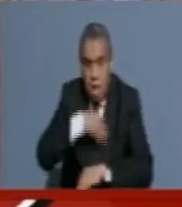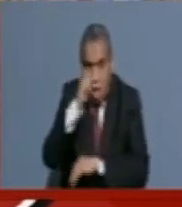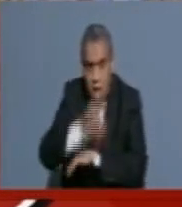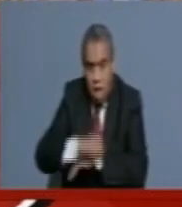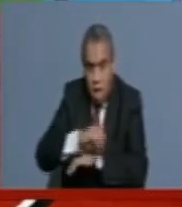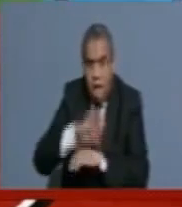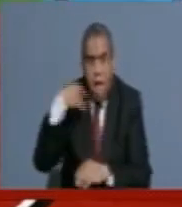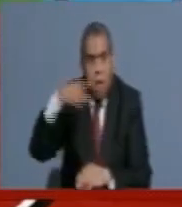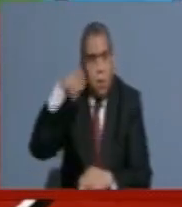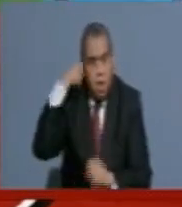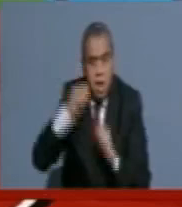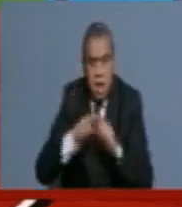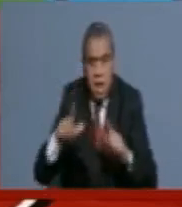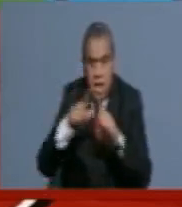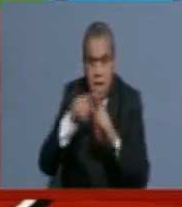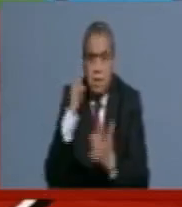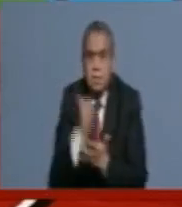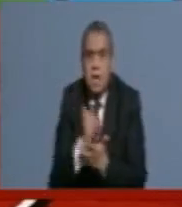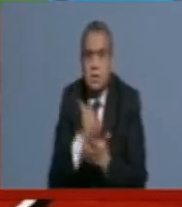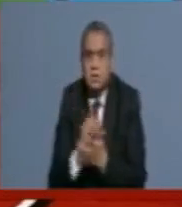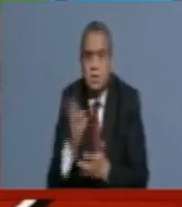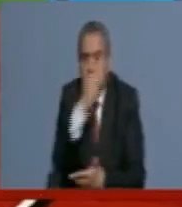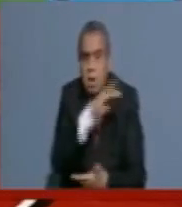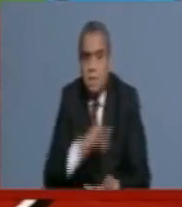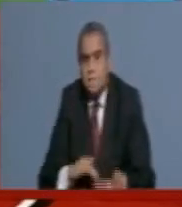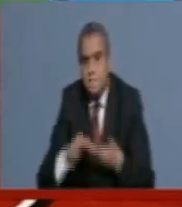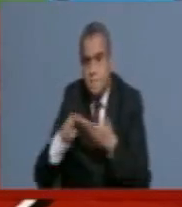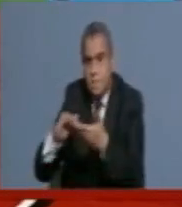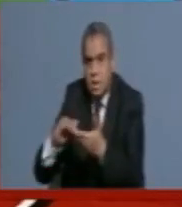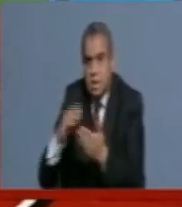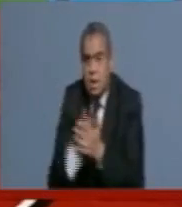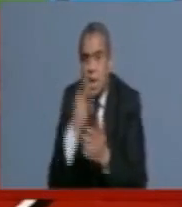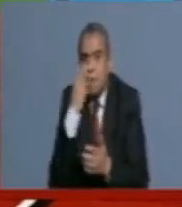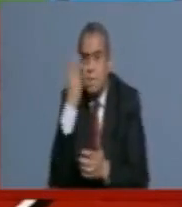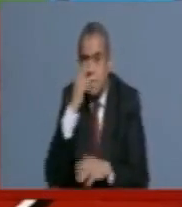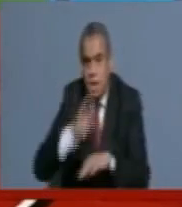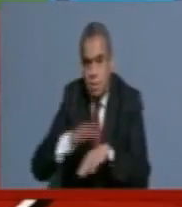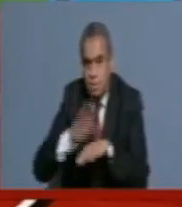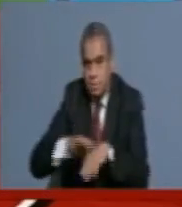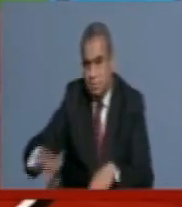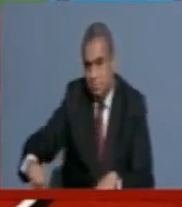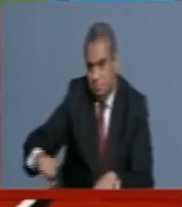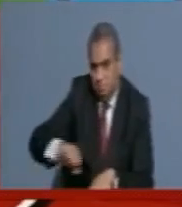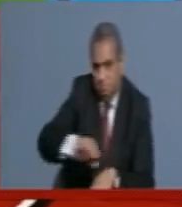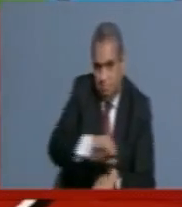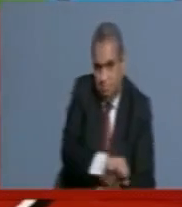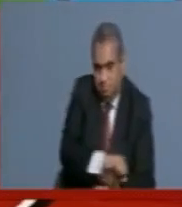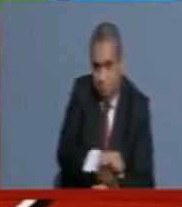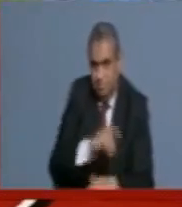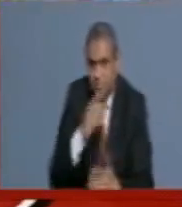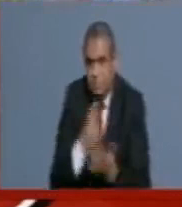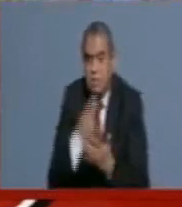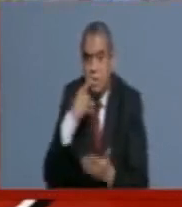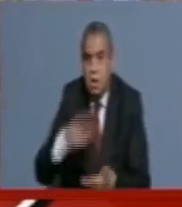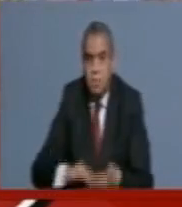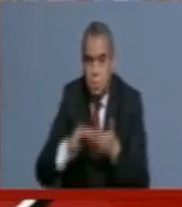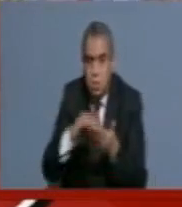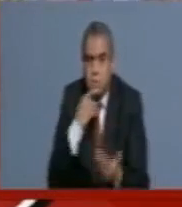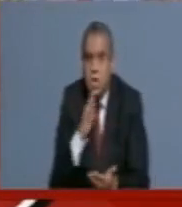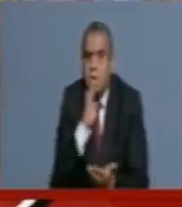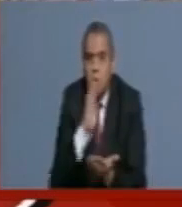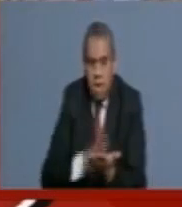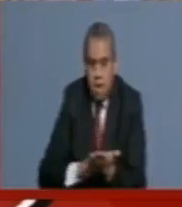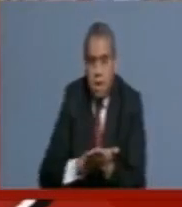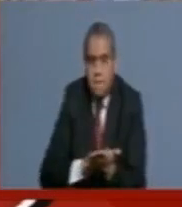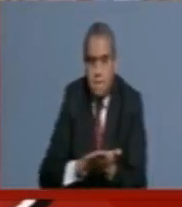الفرعية هو اللي بيساعد ذوي الإعاقة البصرية. الاستثناء إن إحنا نعمله كارت برايل. بس هو فكرة إن